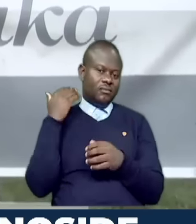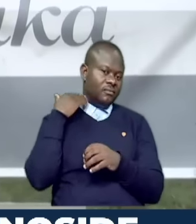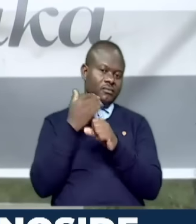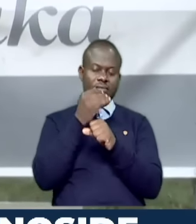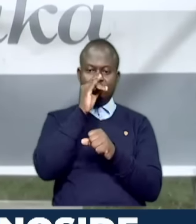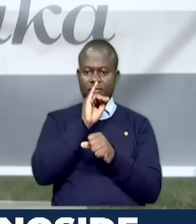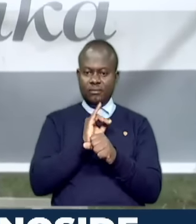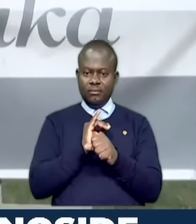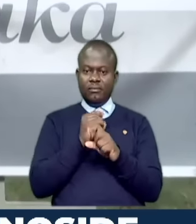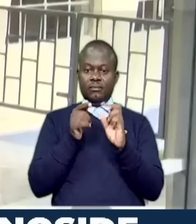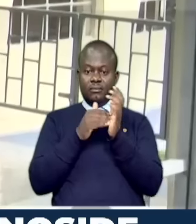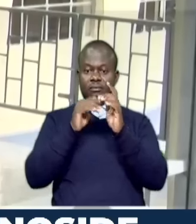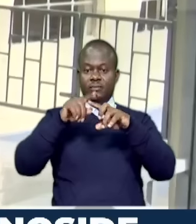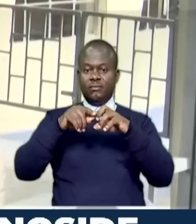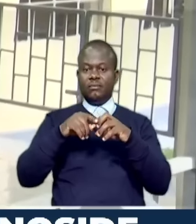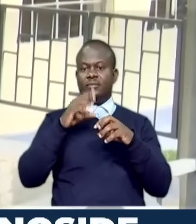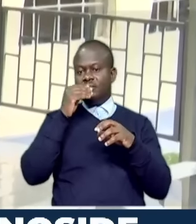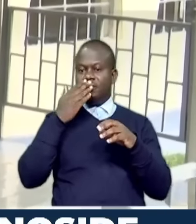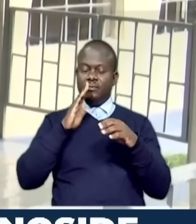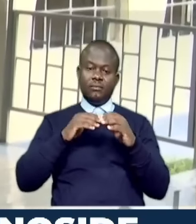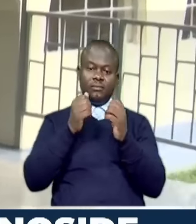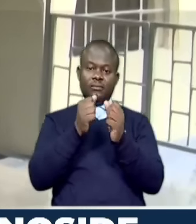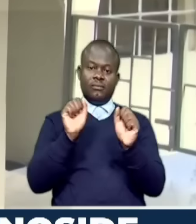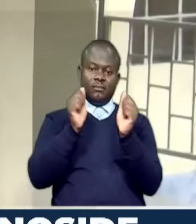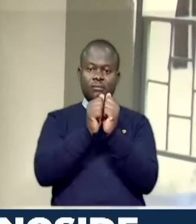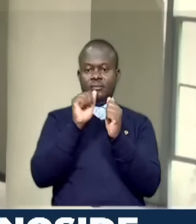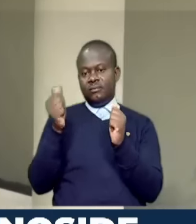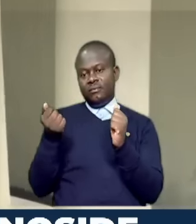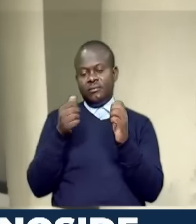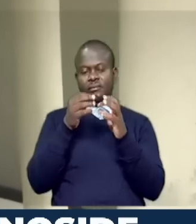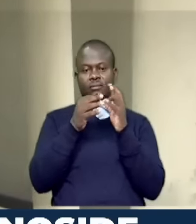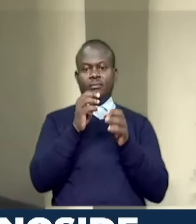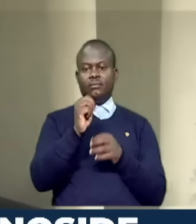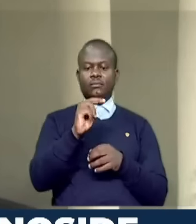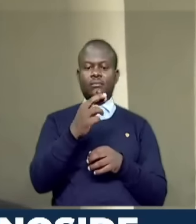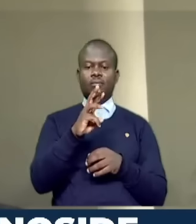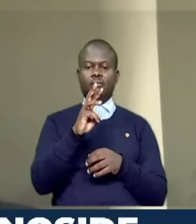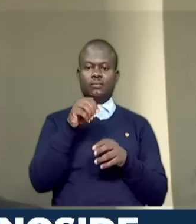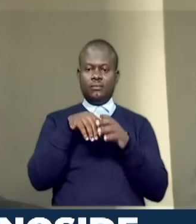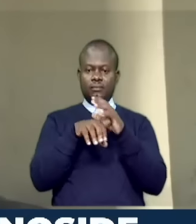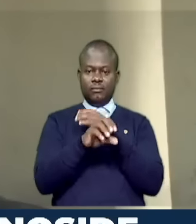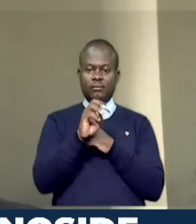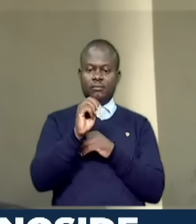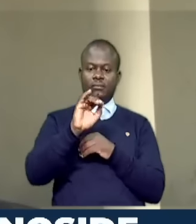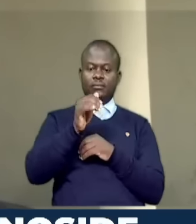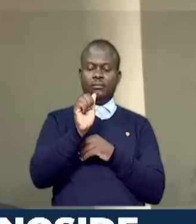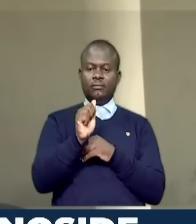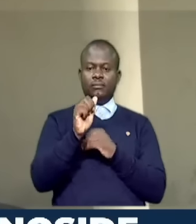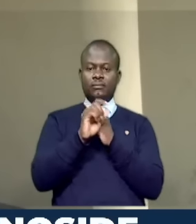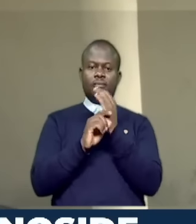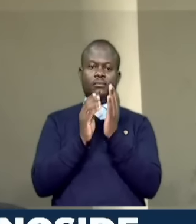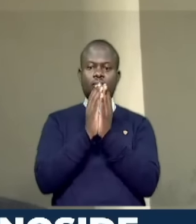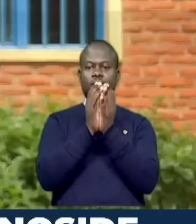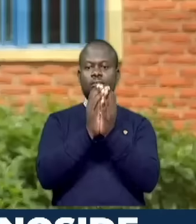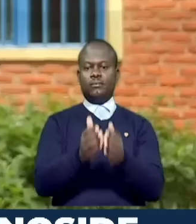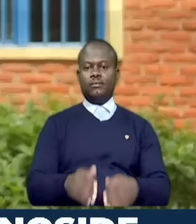abatutsi bashinyagurira abarokotse nibindi bigarukwaho na muhirwa Alexi wo mwishami rya Maje mu karere ka